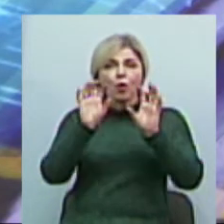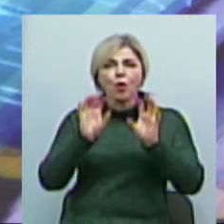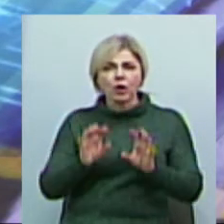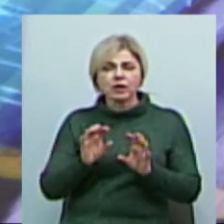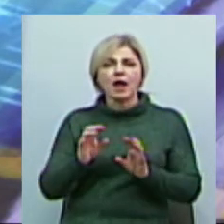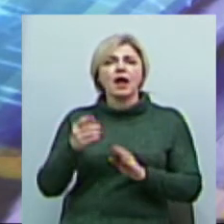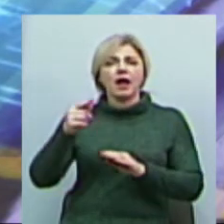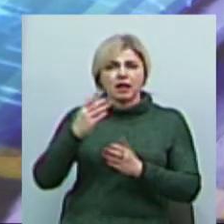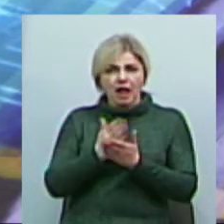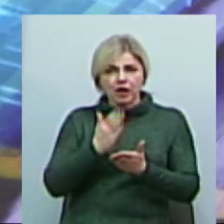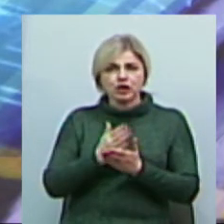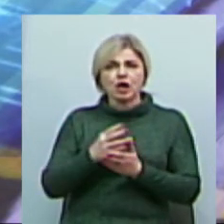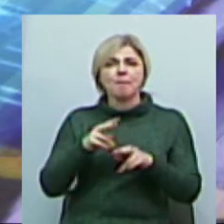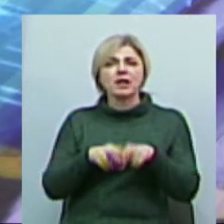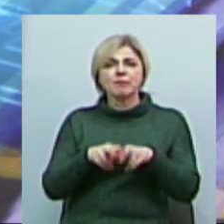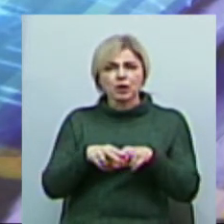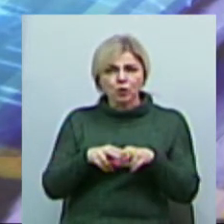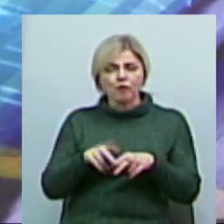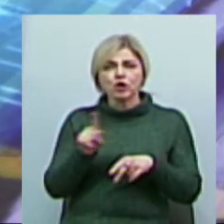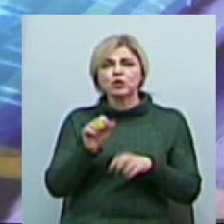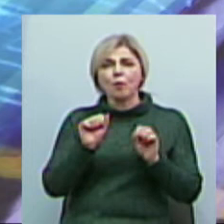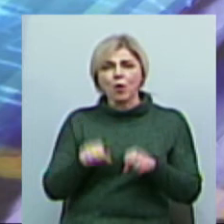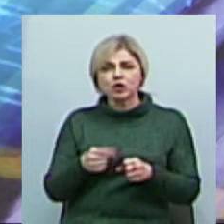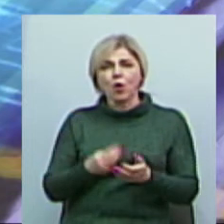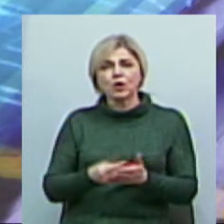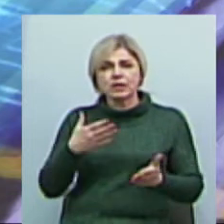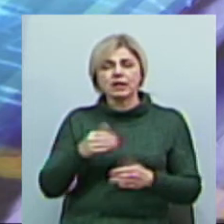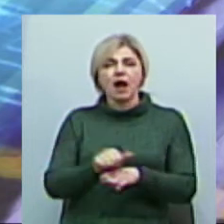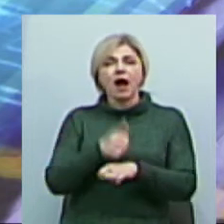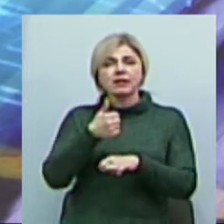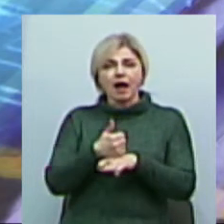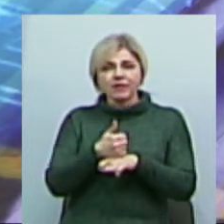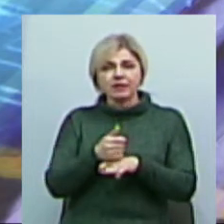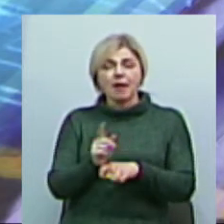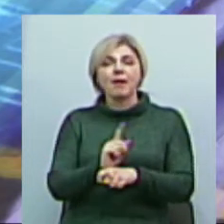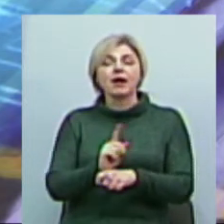паспортов бюджетных программ реальных, чтобы можно было оценить самый главный параметр